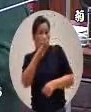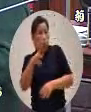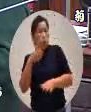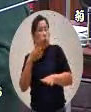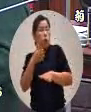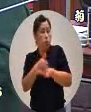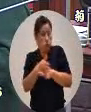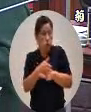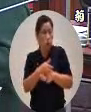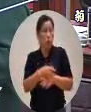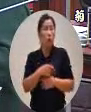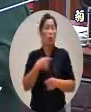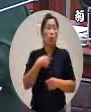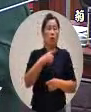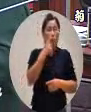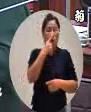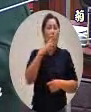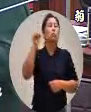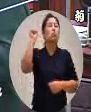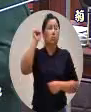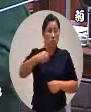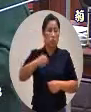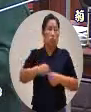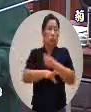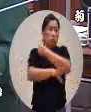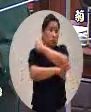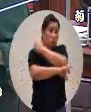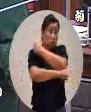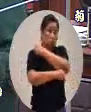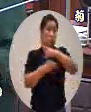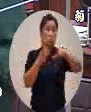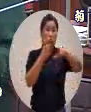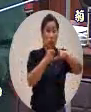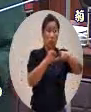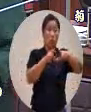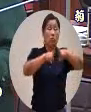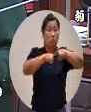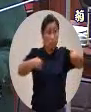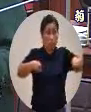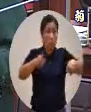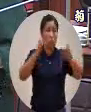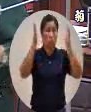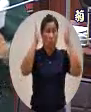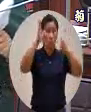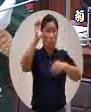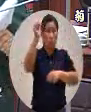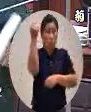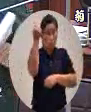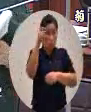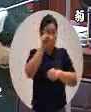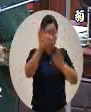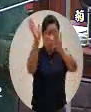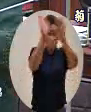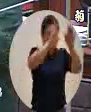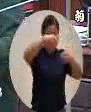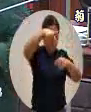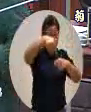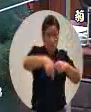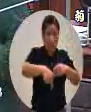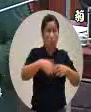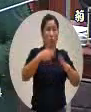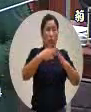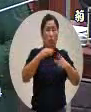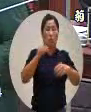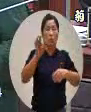同意在基本的公平建議這個環境成績之下財政局要他